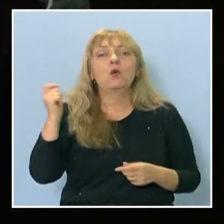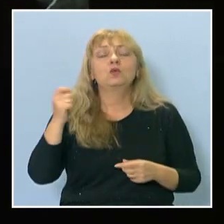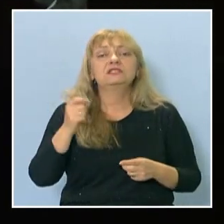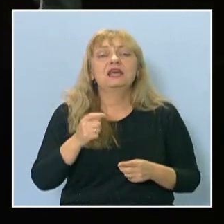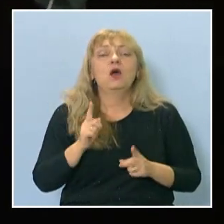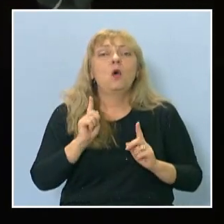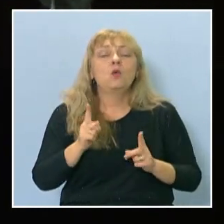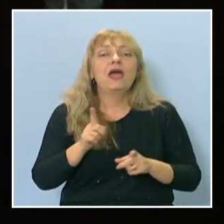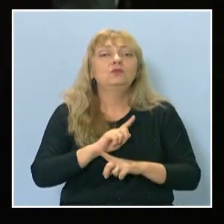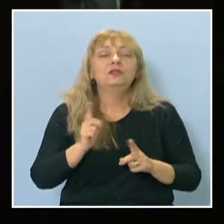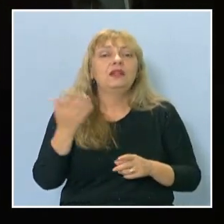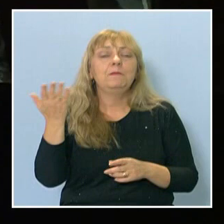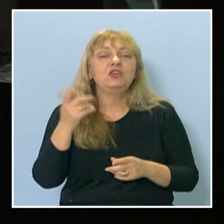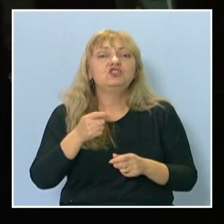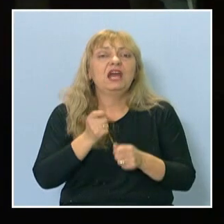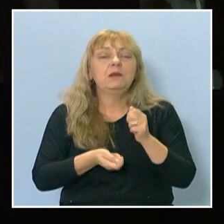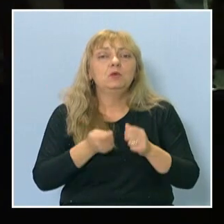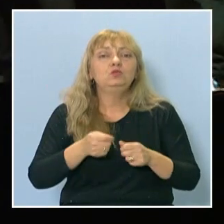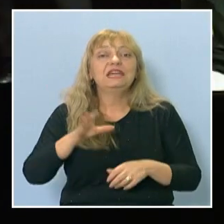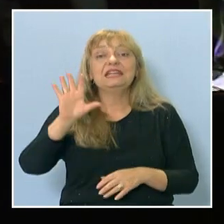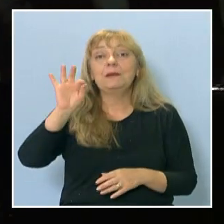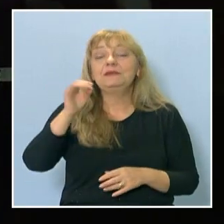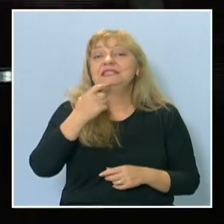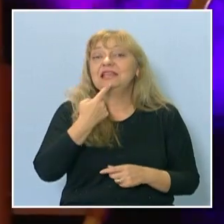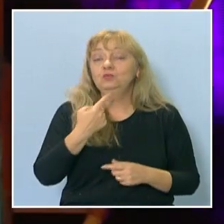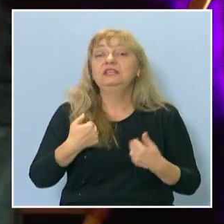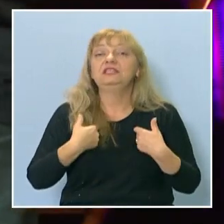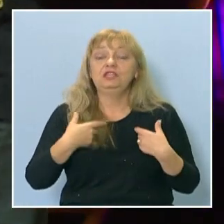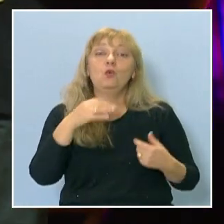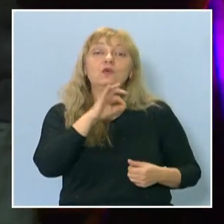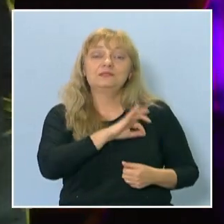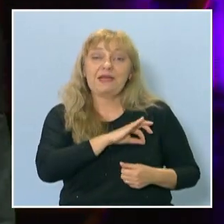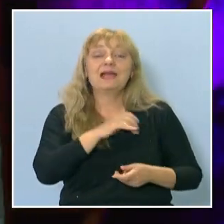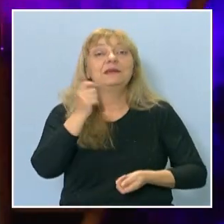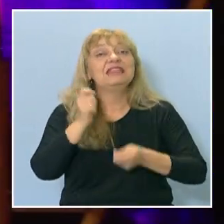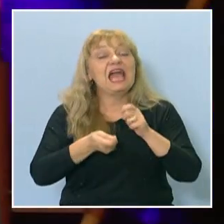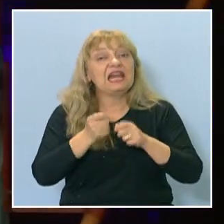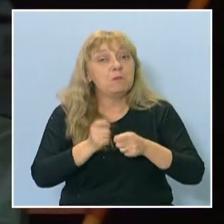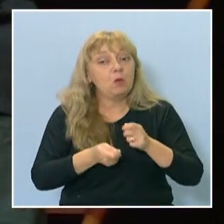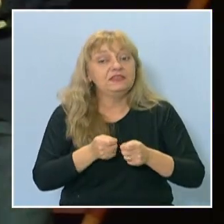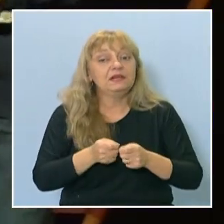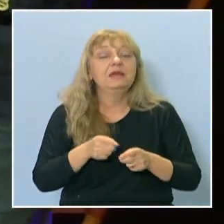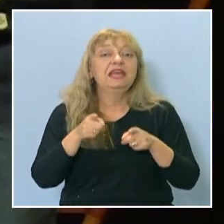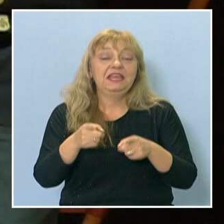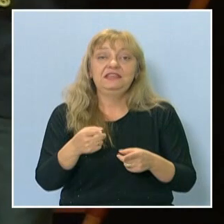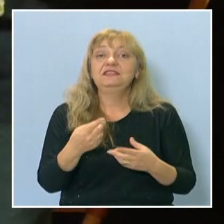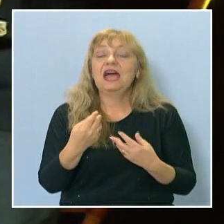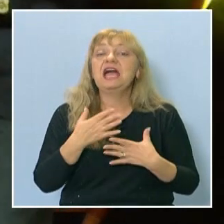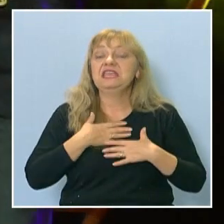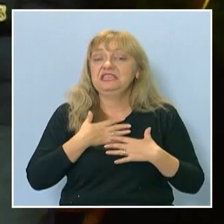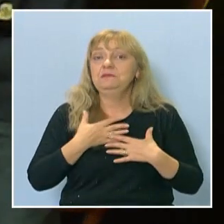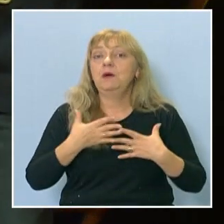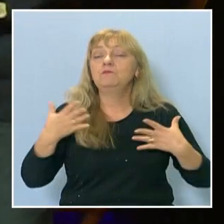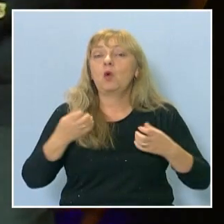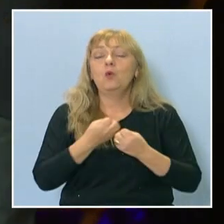по никакъв начин ремонтирана. Успяхме да я ремонтираме и тя наистина придоби доста